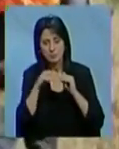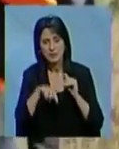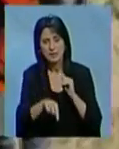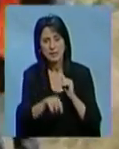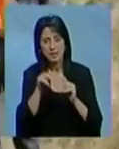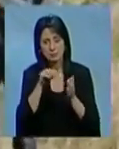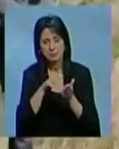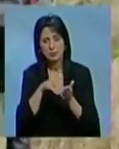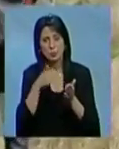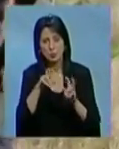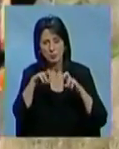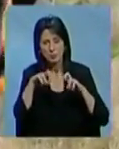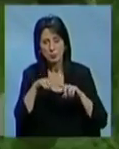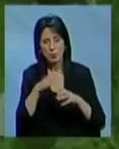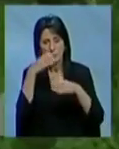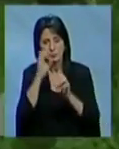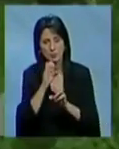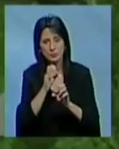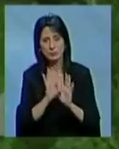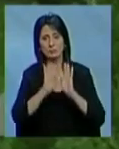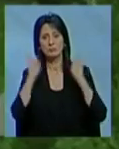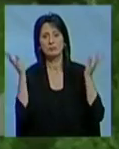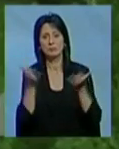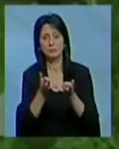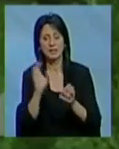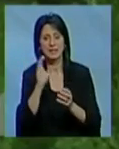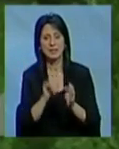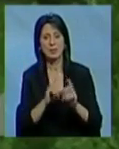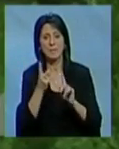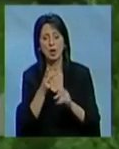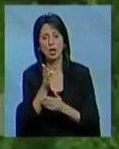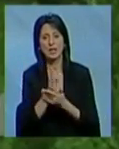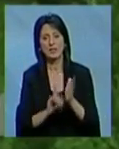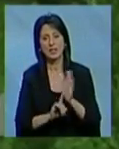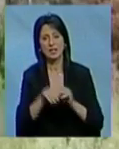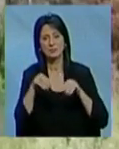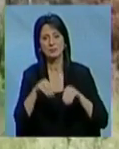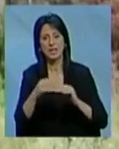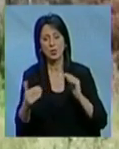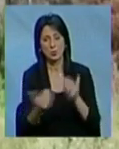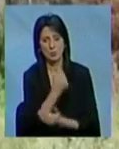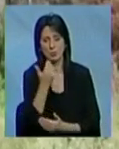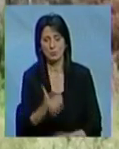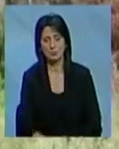ნიადაგი, მოხდა გარკვეული ტერიტორიის შემოღობა და სექტემბრის მეორე ნახევარში დაიწყება დარგვის სამუშაოები.